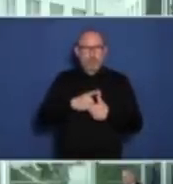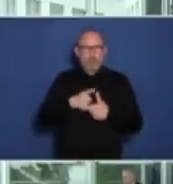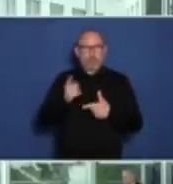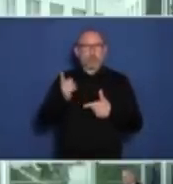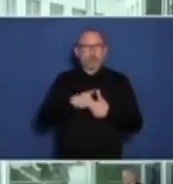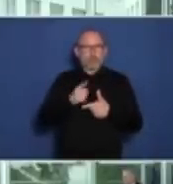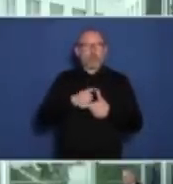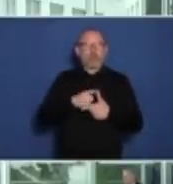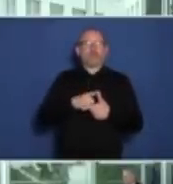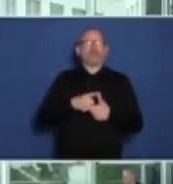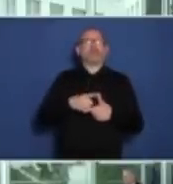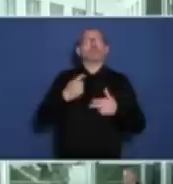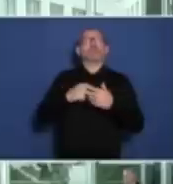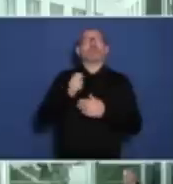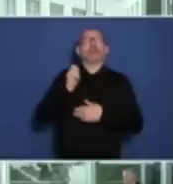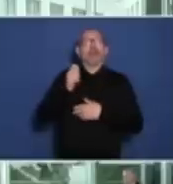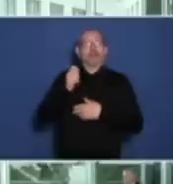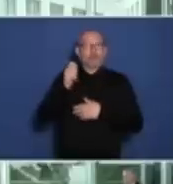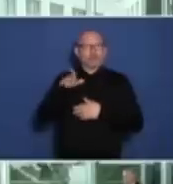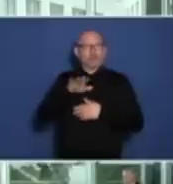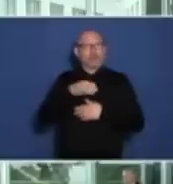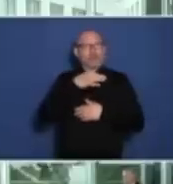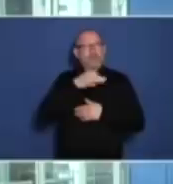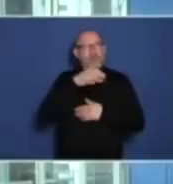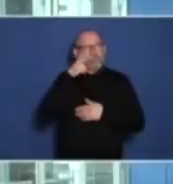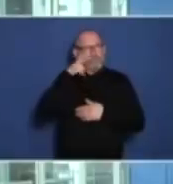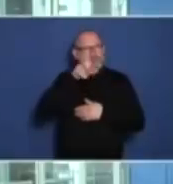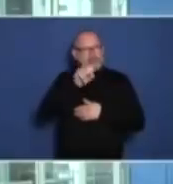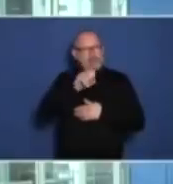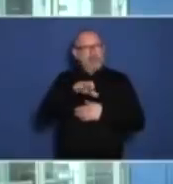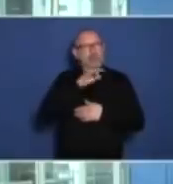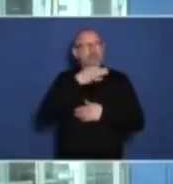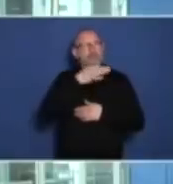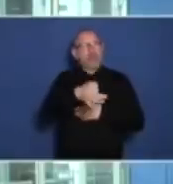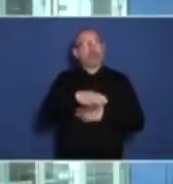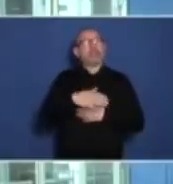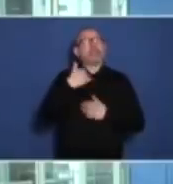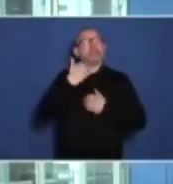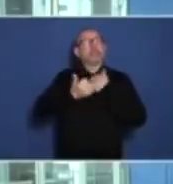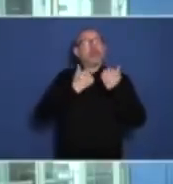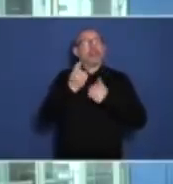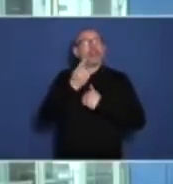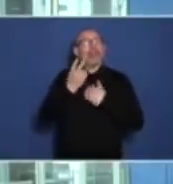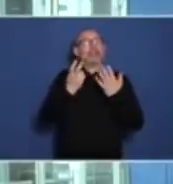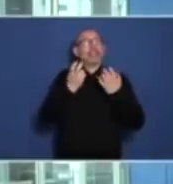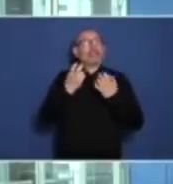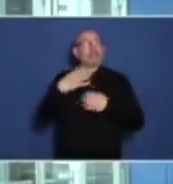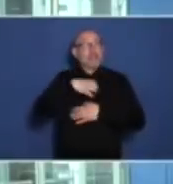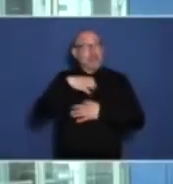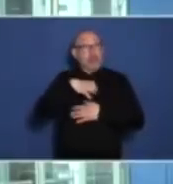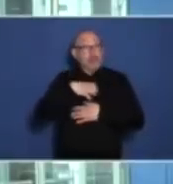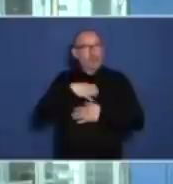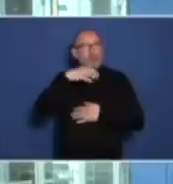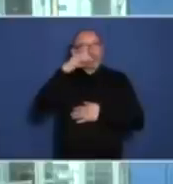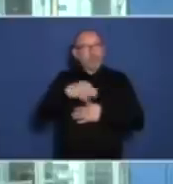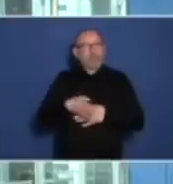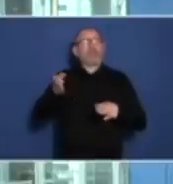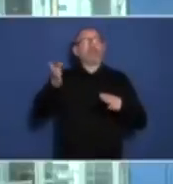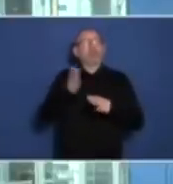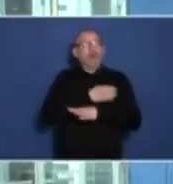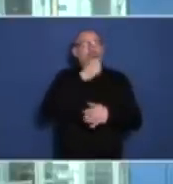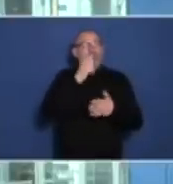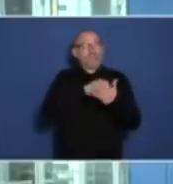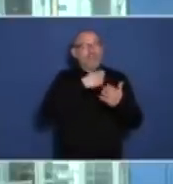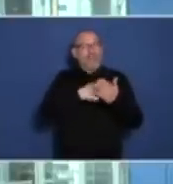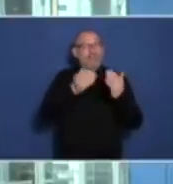wir den Wechsel. Okay, eine Frage an Herrn Seibert. Es gibt Berichte, wonach jetzt 71 Beamte noch vor der Wahl befördert werden. Da